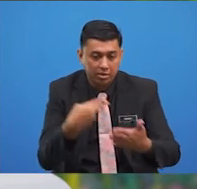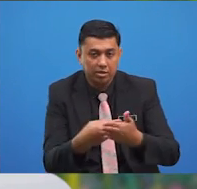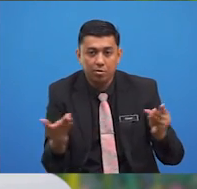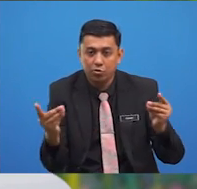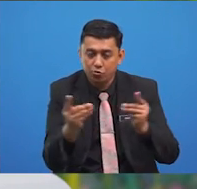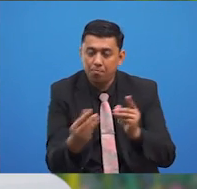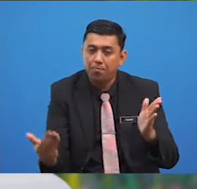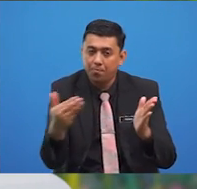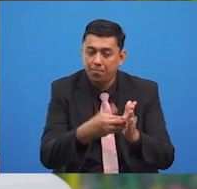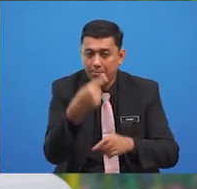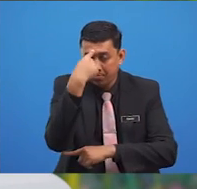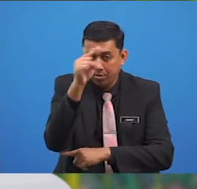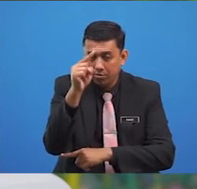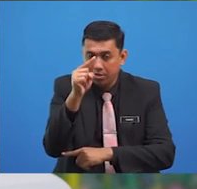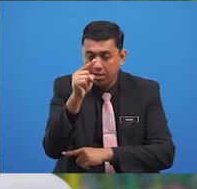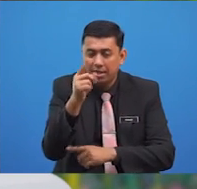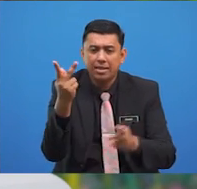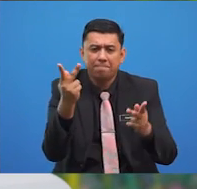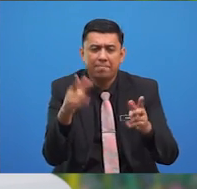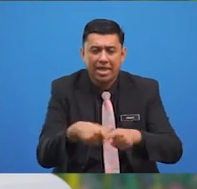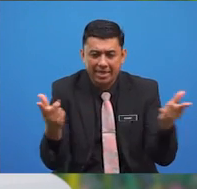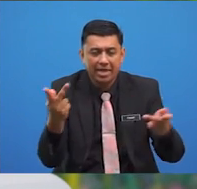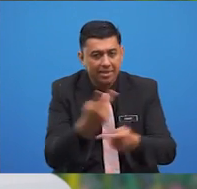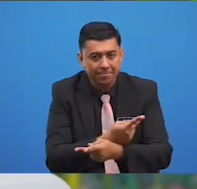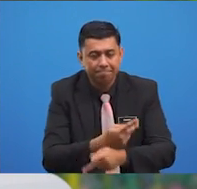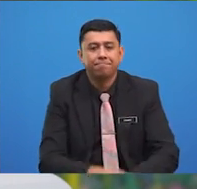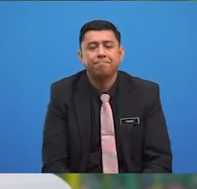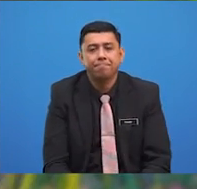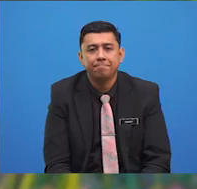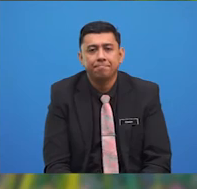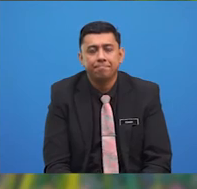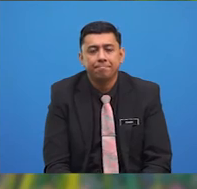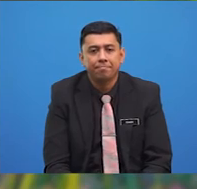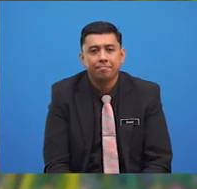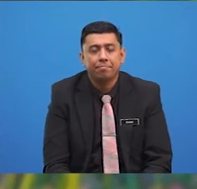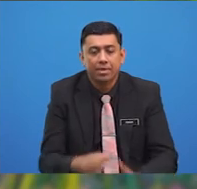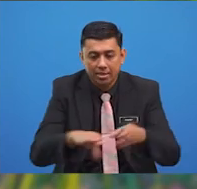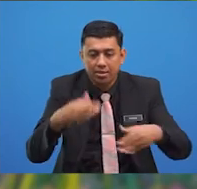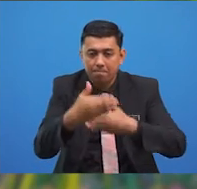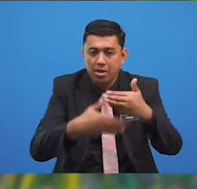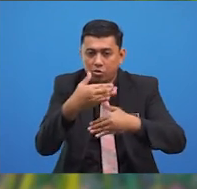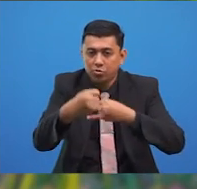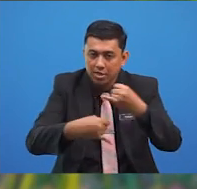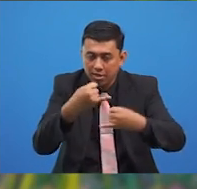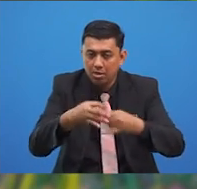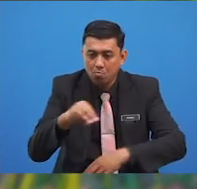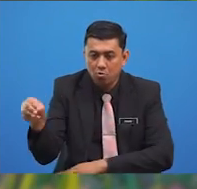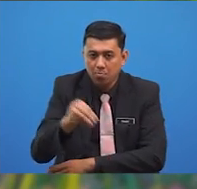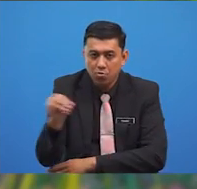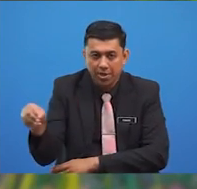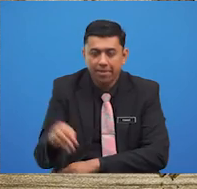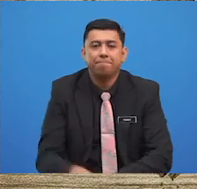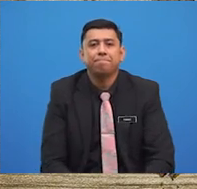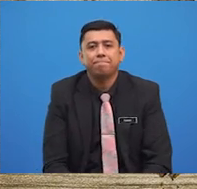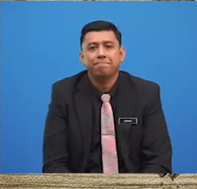Sehingga kita berjumpa lagi untuk episod akan datang. Selamat maju jaya murid-murid.